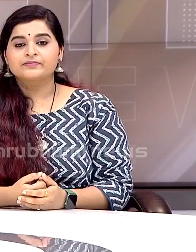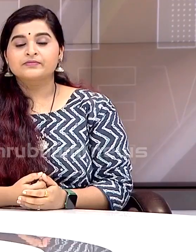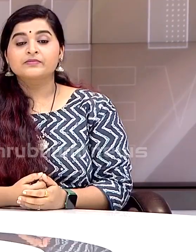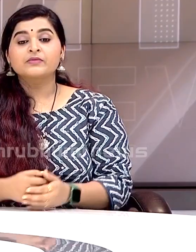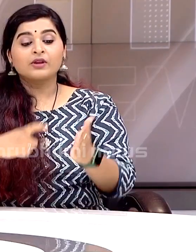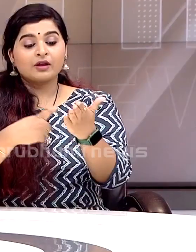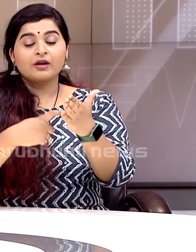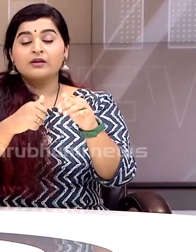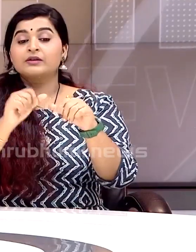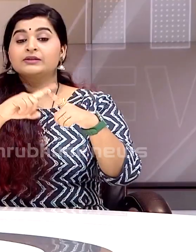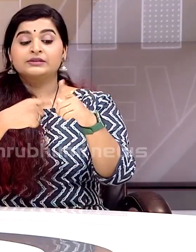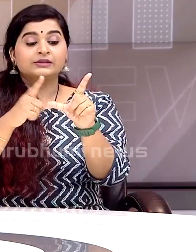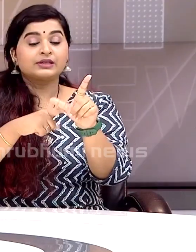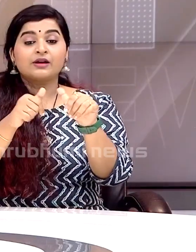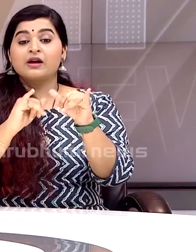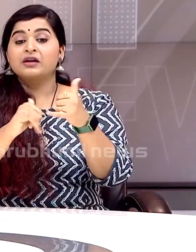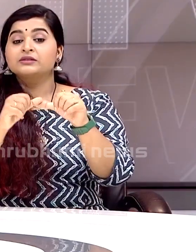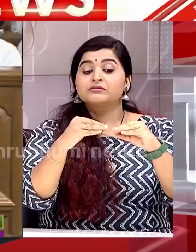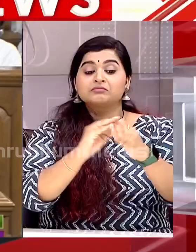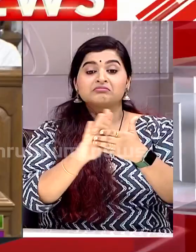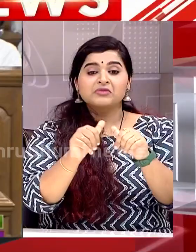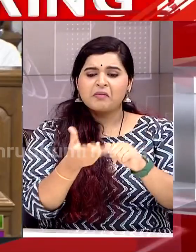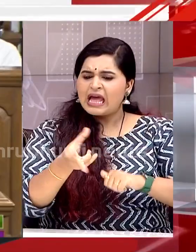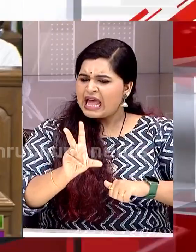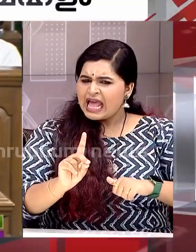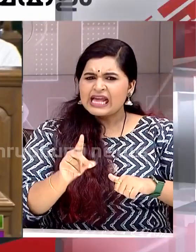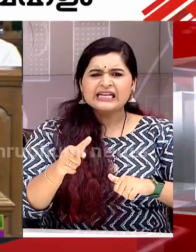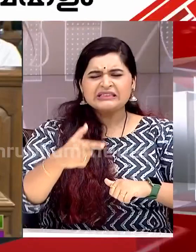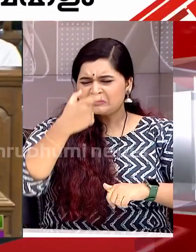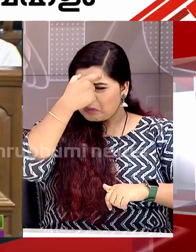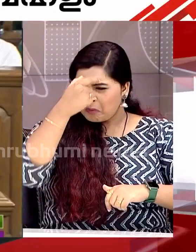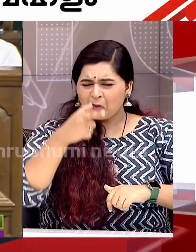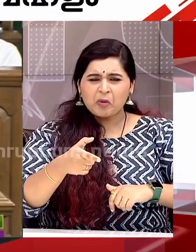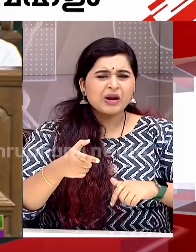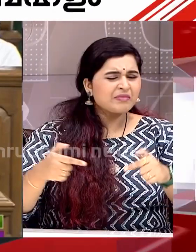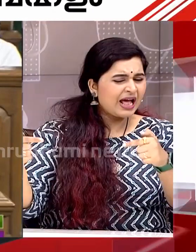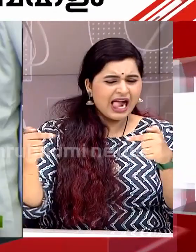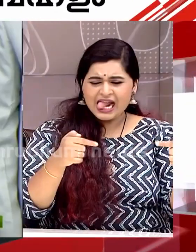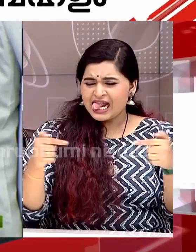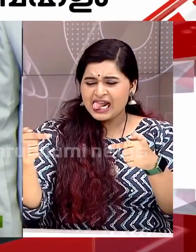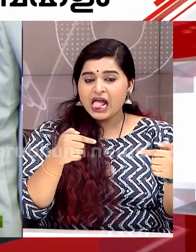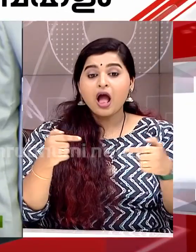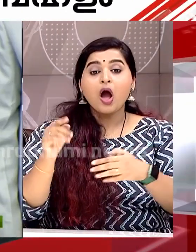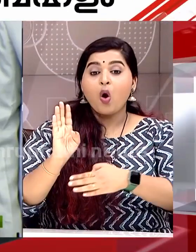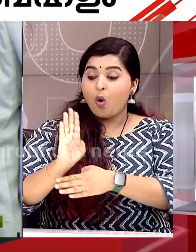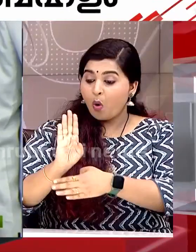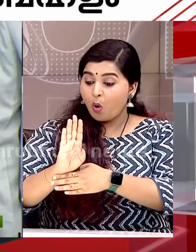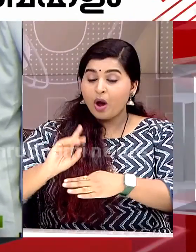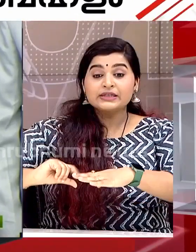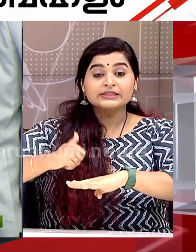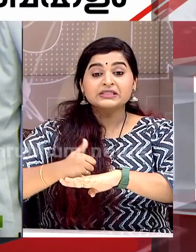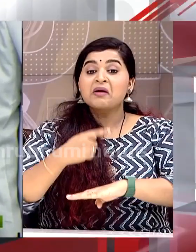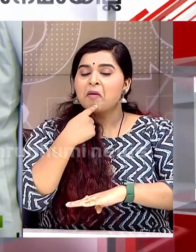രാജ്യസഭയിൽ വീണ്ടും ബഹളം. മണിപ്പൂർ വിഷയത്തിൽ ചർച്ചയ്ക്ക് ധാരണയായെങ്കിലും പ്രതിപക്ഷം മുന്നോട്ട് വെച്ച ഉപാധികളിൽ തീരുമാനമായിട്ടില്ല. നേരത്തെ മന്ത്രിമാരായ പീയൂഷ്